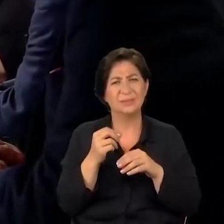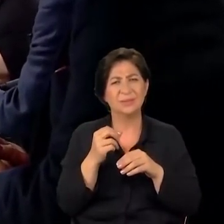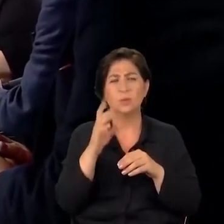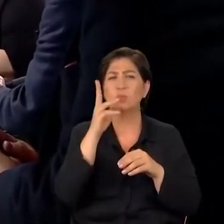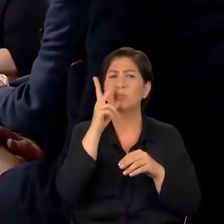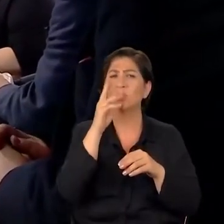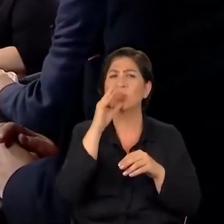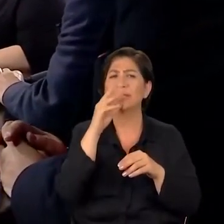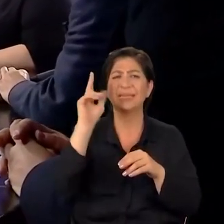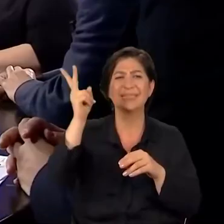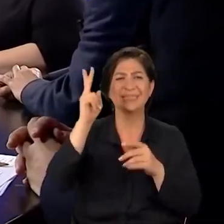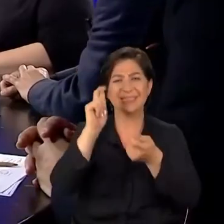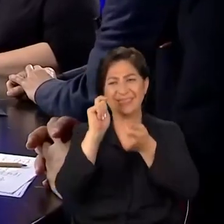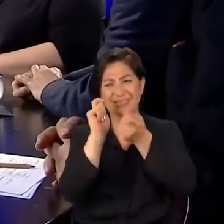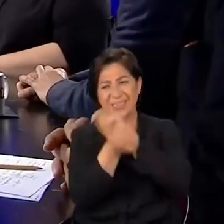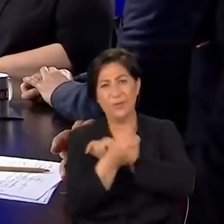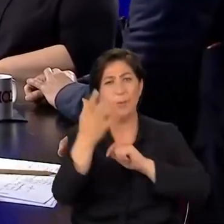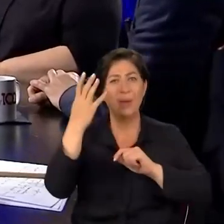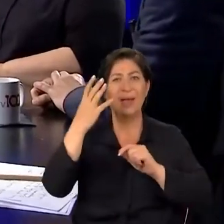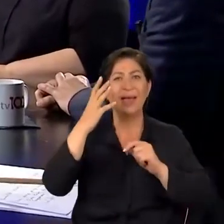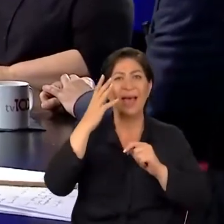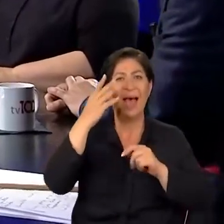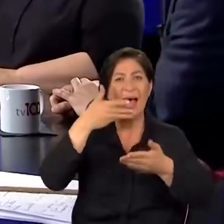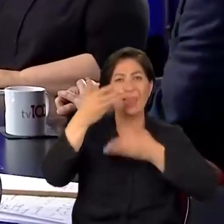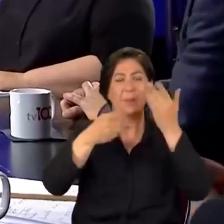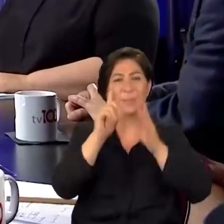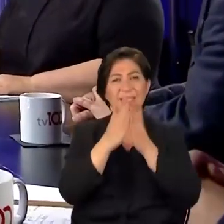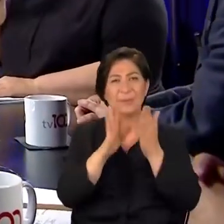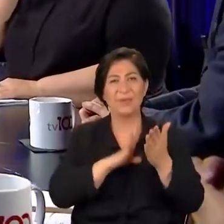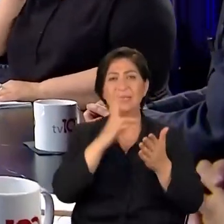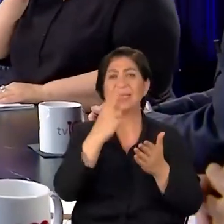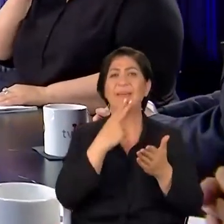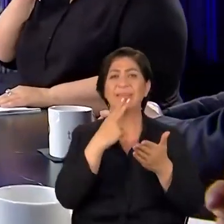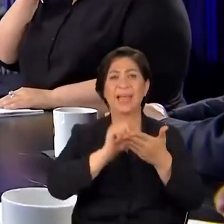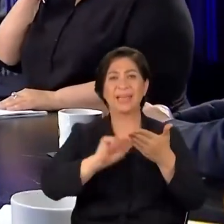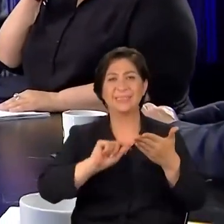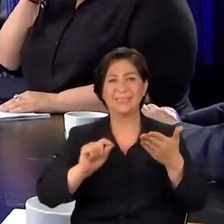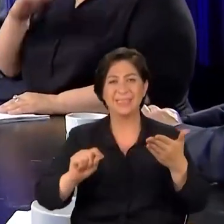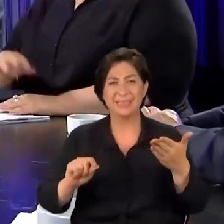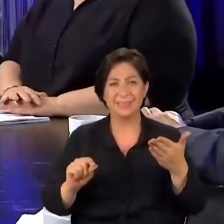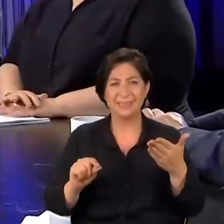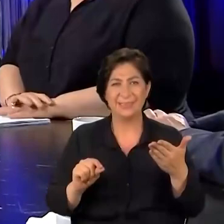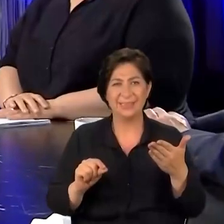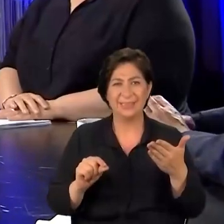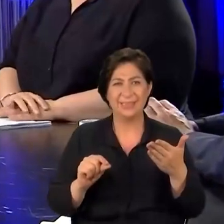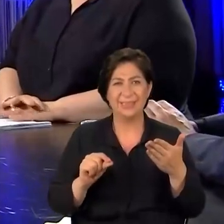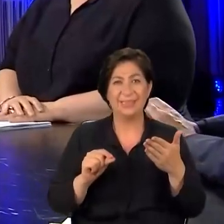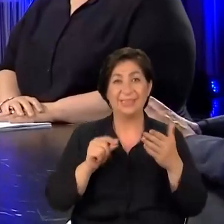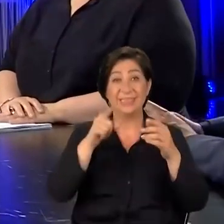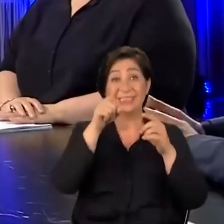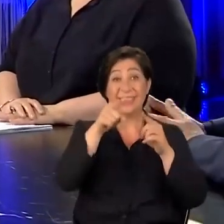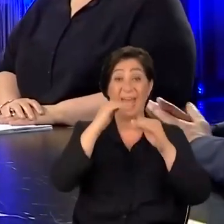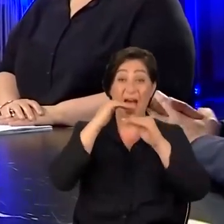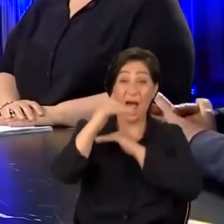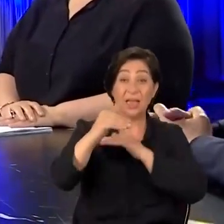Bir Bulgaristan devrimini anlatan bir kitap vardı. Bir kadın yazarın. Evet. Seni halk